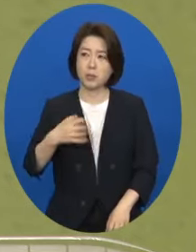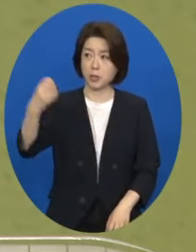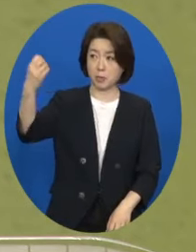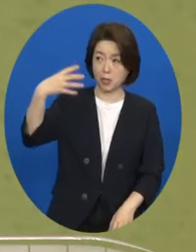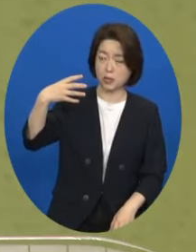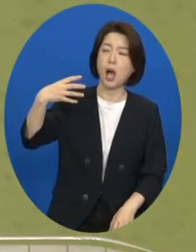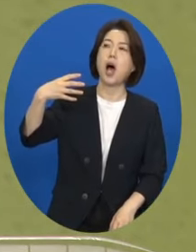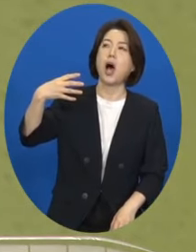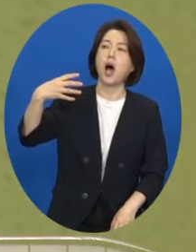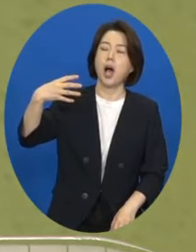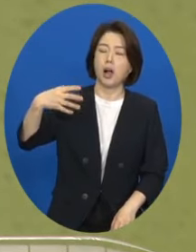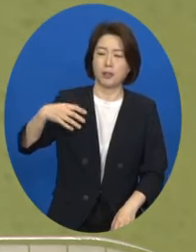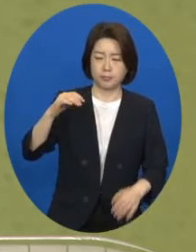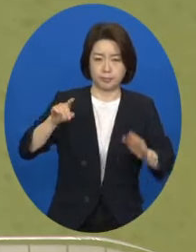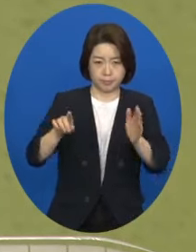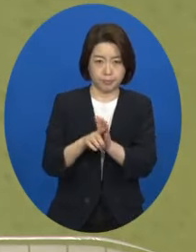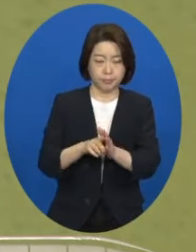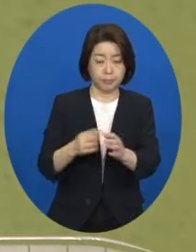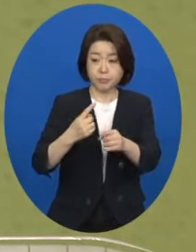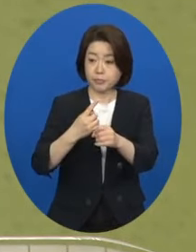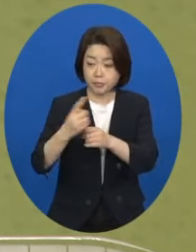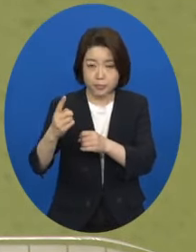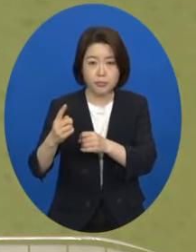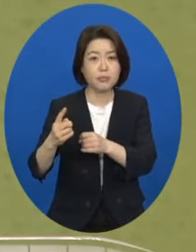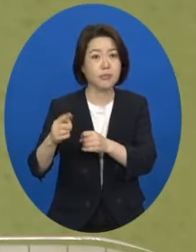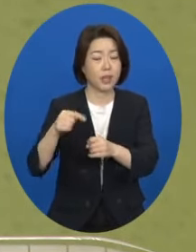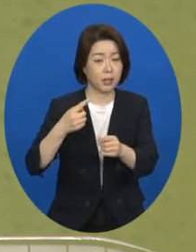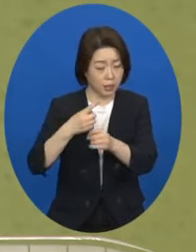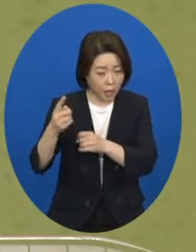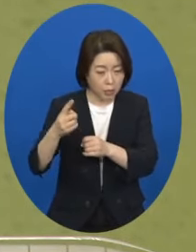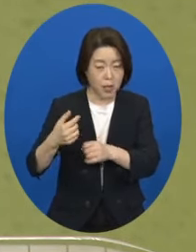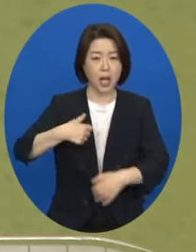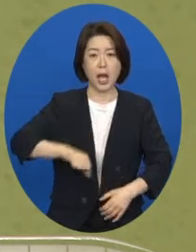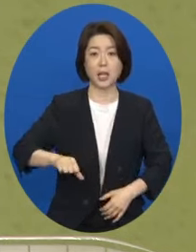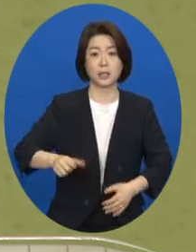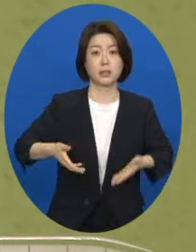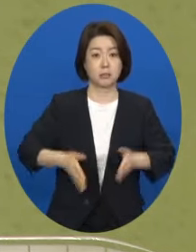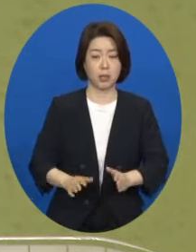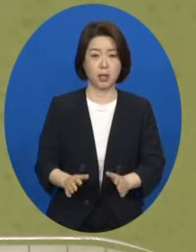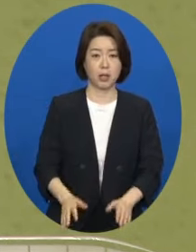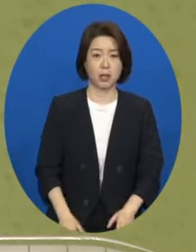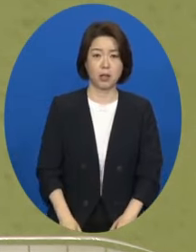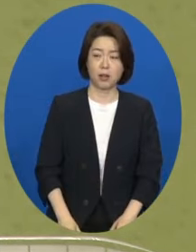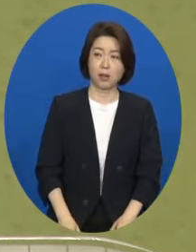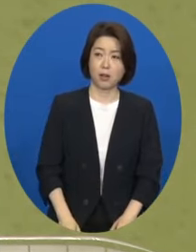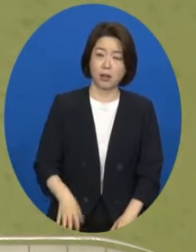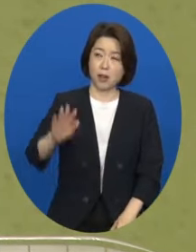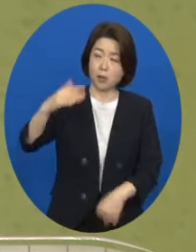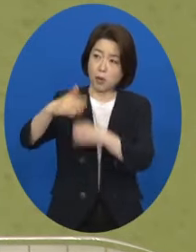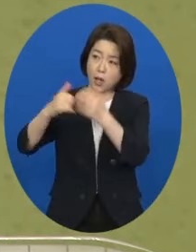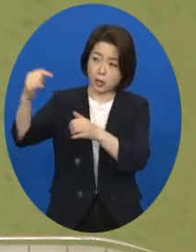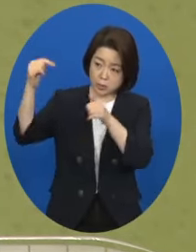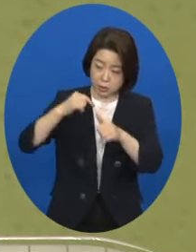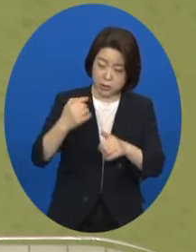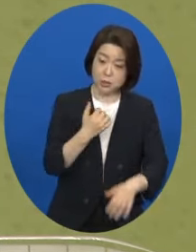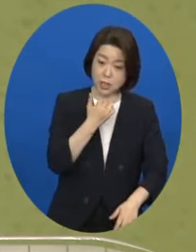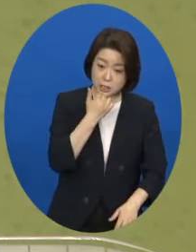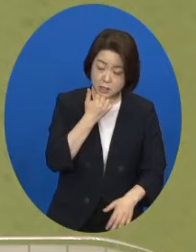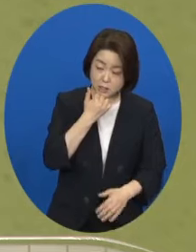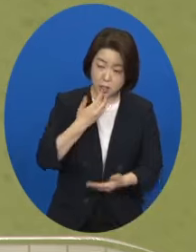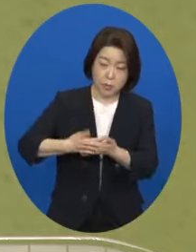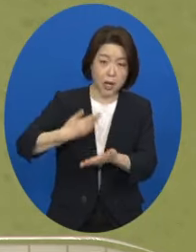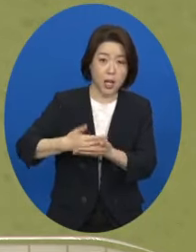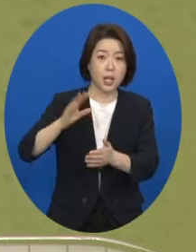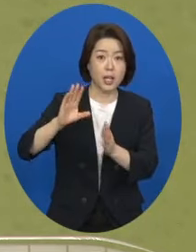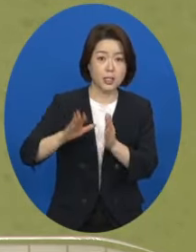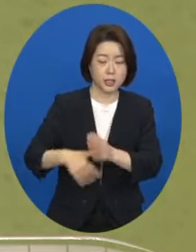뒤에 아들을 낳게 돼요. 그리고 나중에 이삭 바치러 갔을 때 주저하지 않고 하나님께 드리죠. 아니 어떻게 이런 믿음이 갑자기 바뀌었냐고.